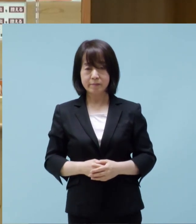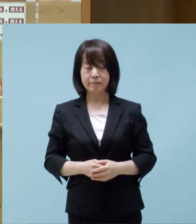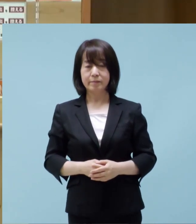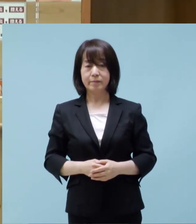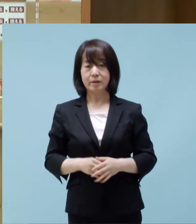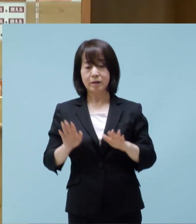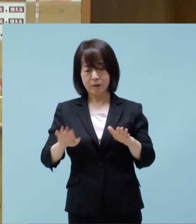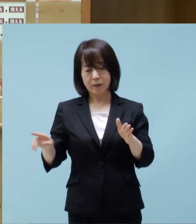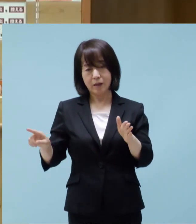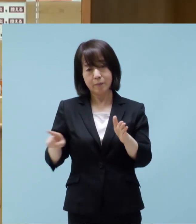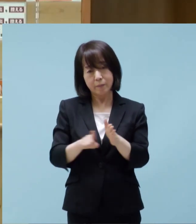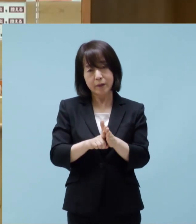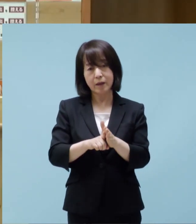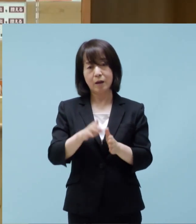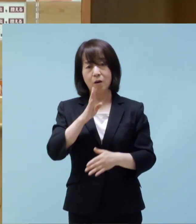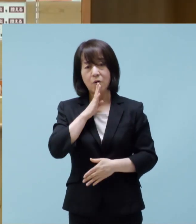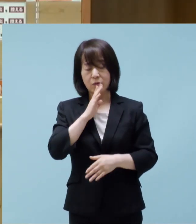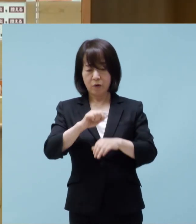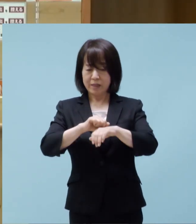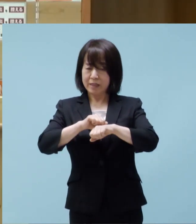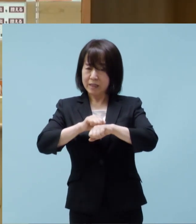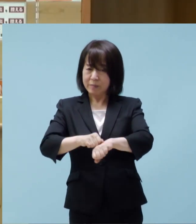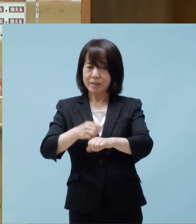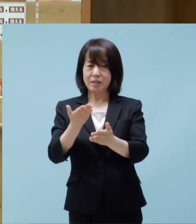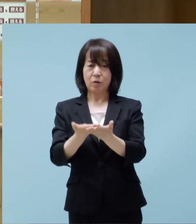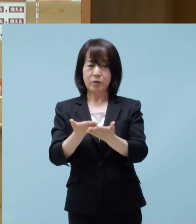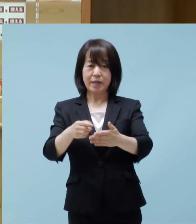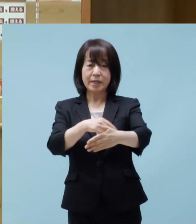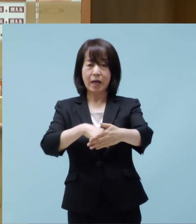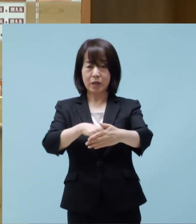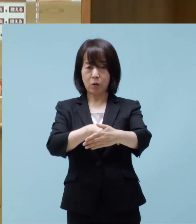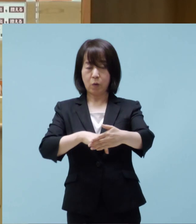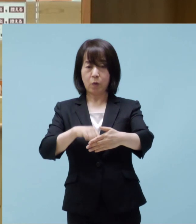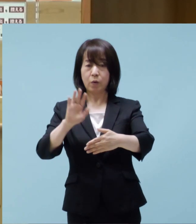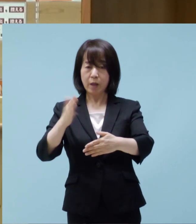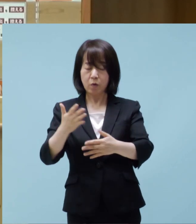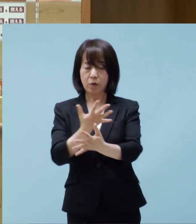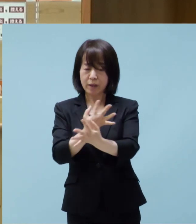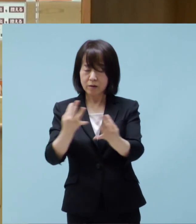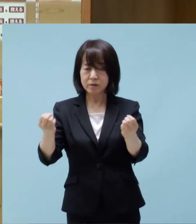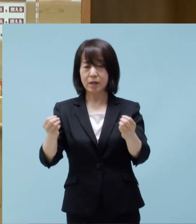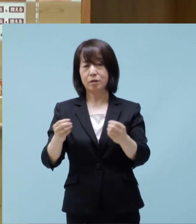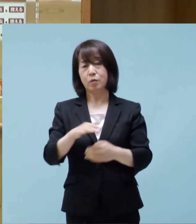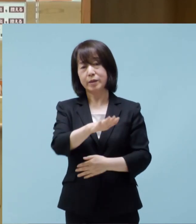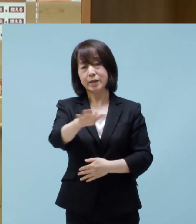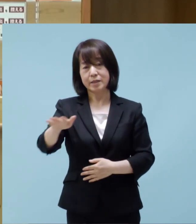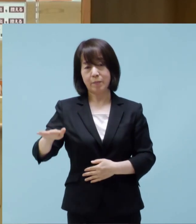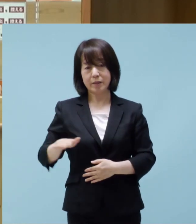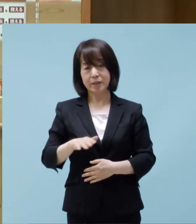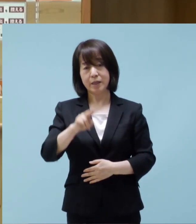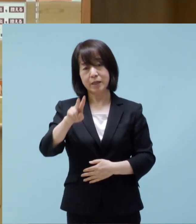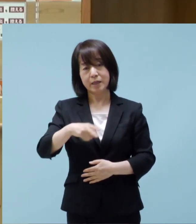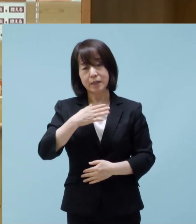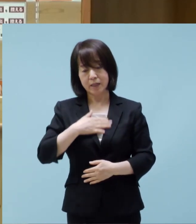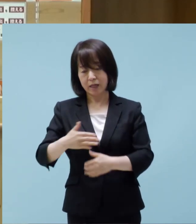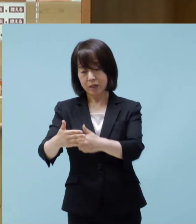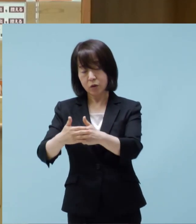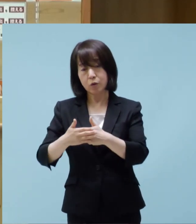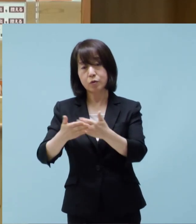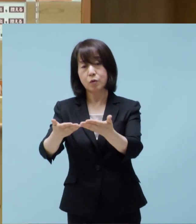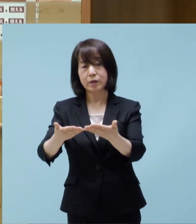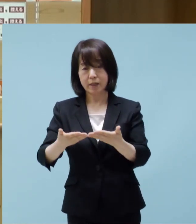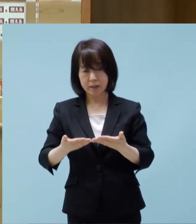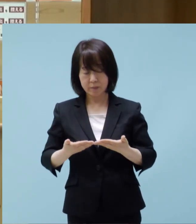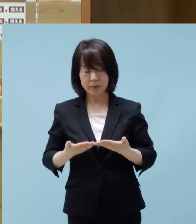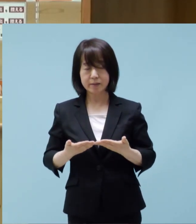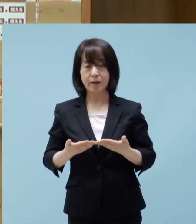要請内容にもかかわらずですね、本当に多くの皆様にご理解ご協力を賜ってまいり